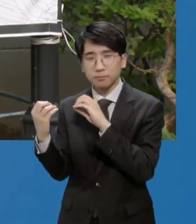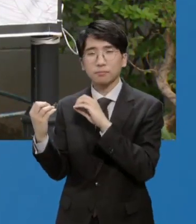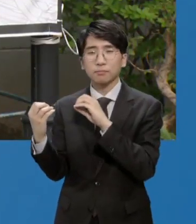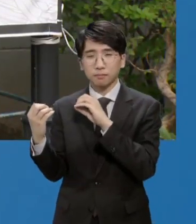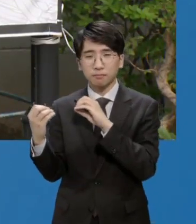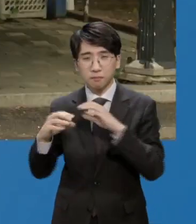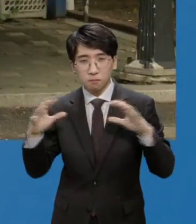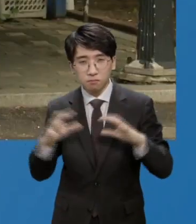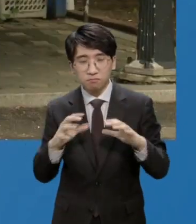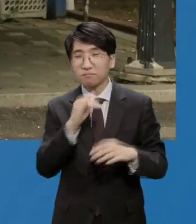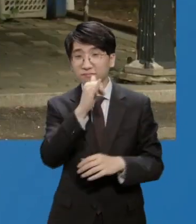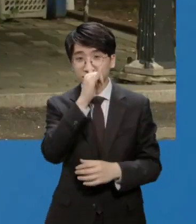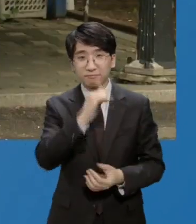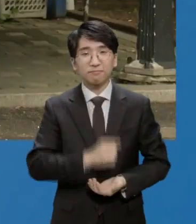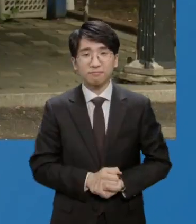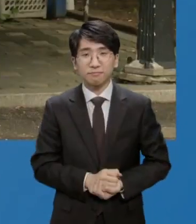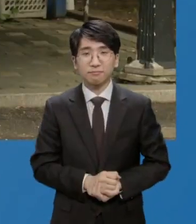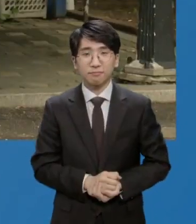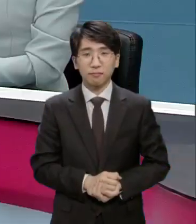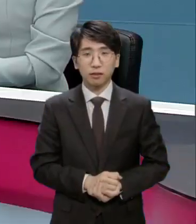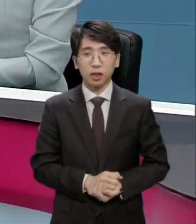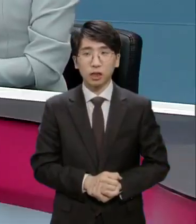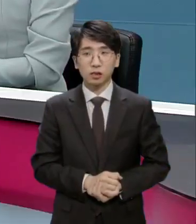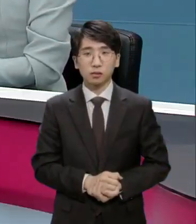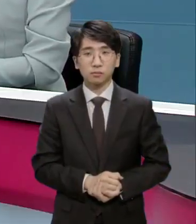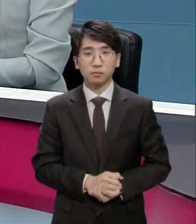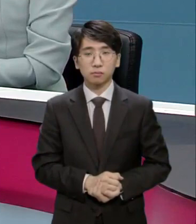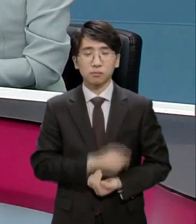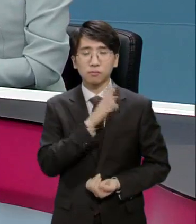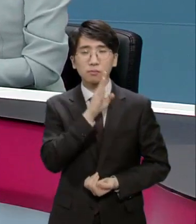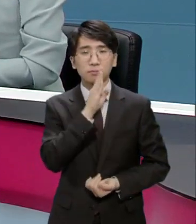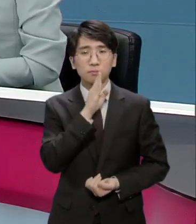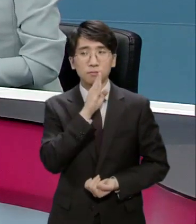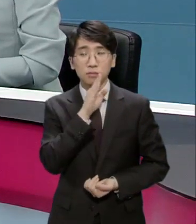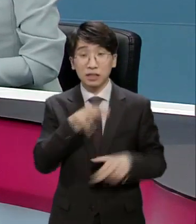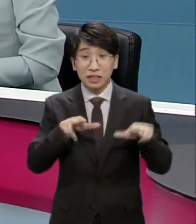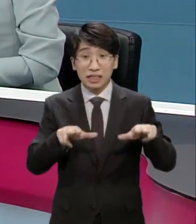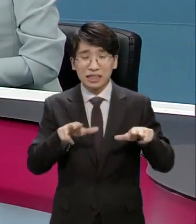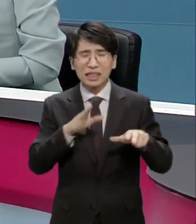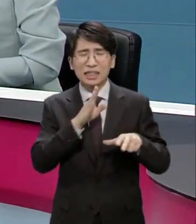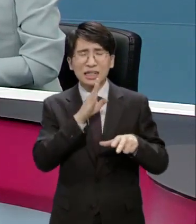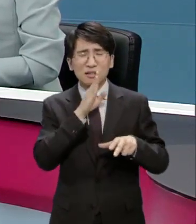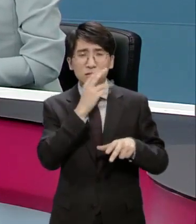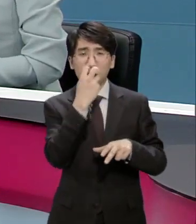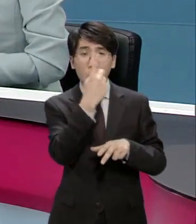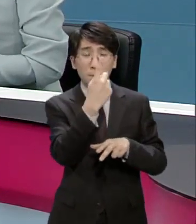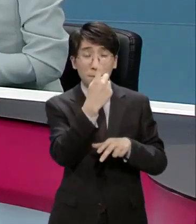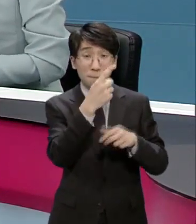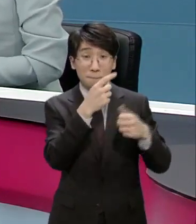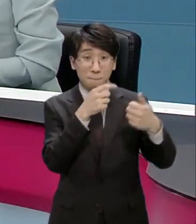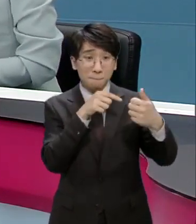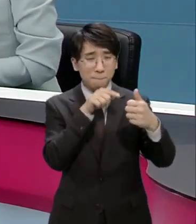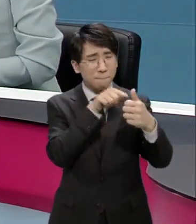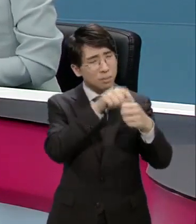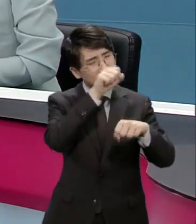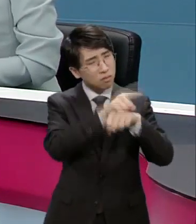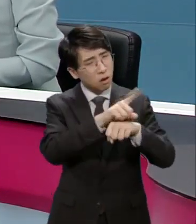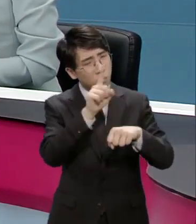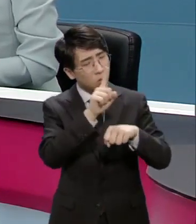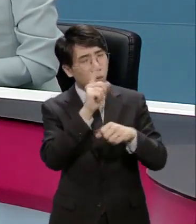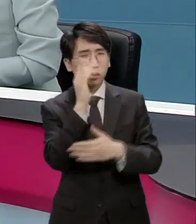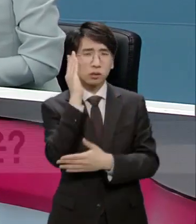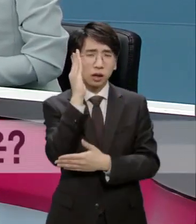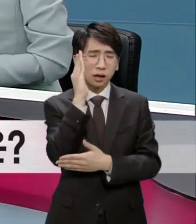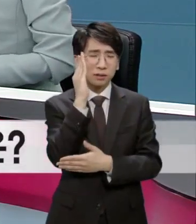이런 모임을 운영하고 있다 보시면 됩니다. 취재 현장에서도 실제 경비원분의 얘기를 좀 들었습니다만 다양한 의견들이 있는데 그중에서도